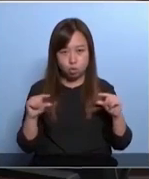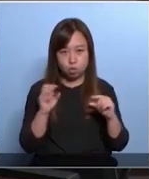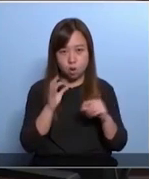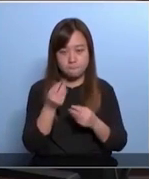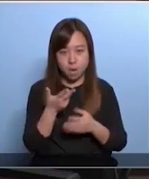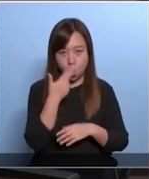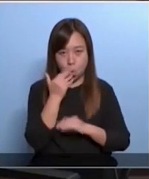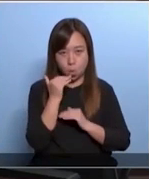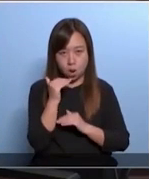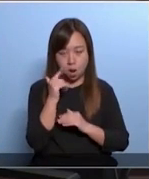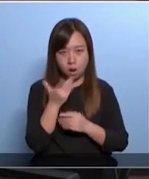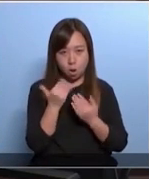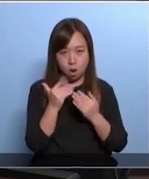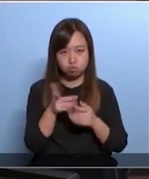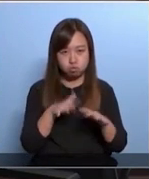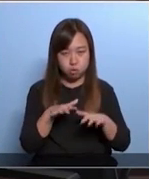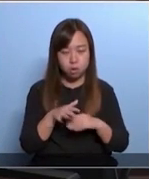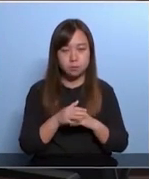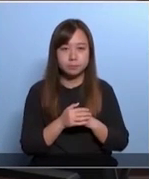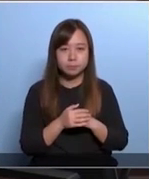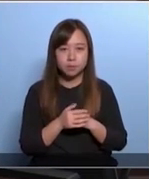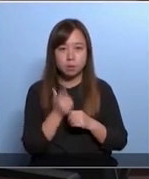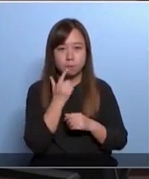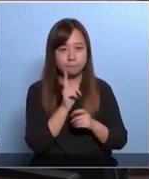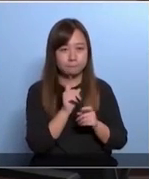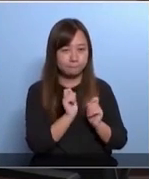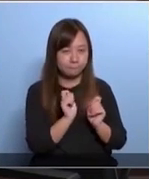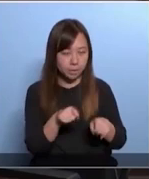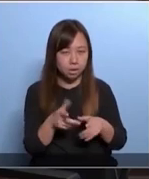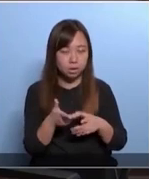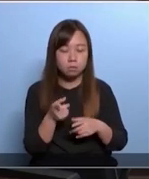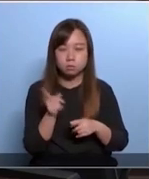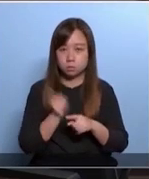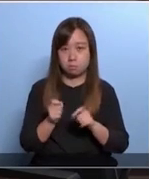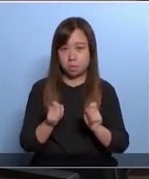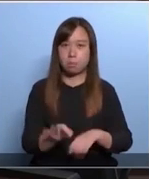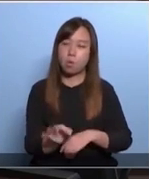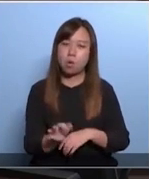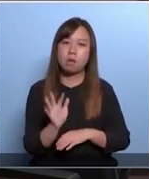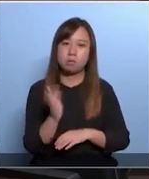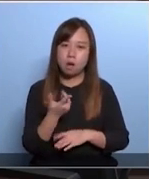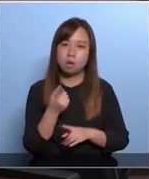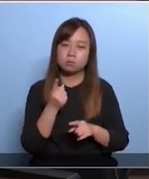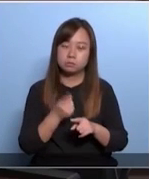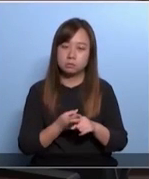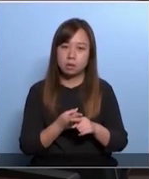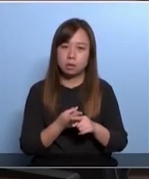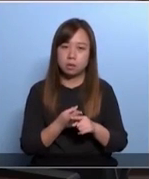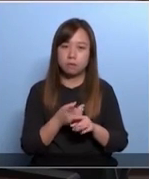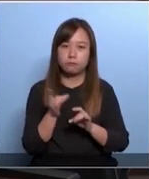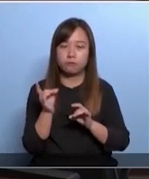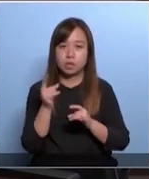俾一啲空間嗰啲學校去處理啊，一啲問題，呢個係冇問題。但係原則上唔可以背